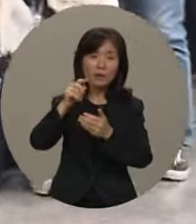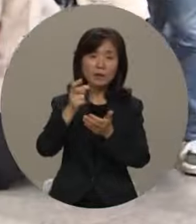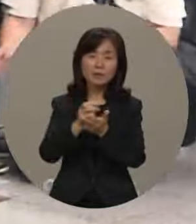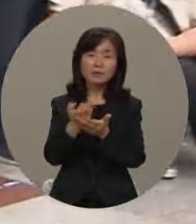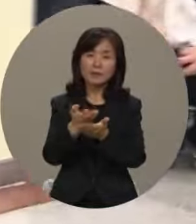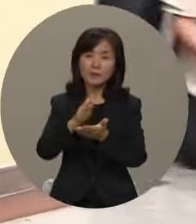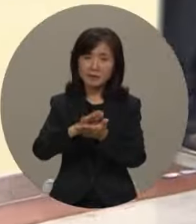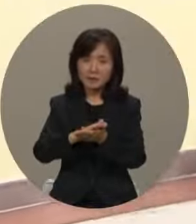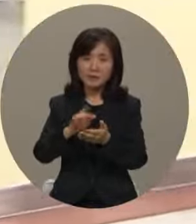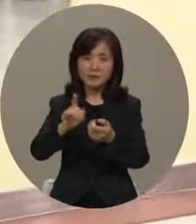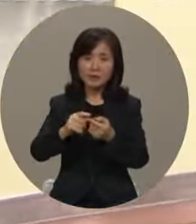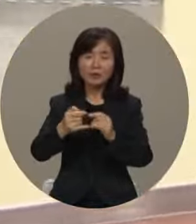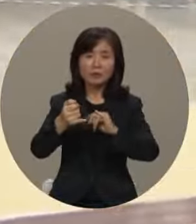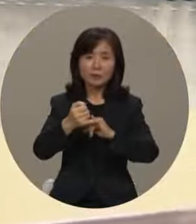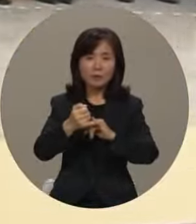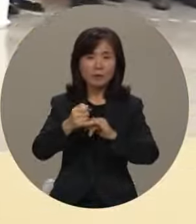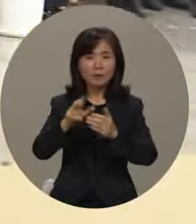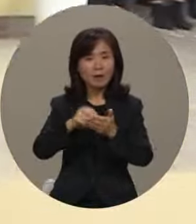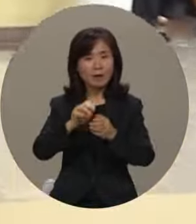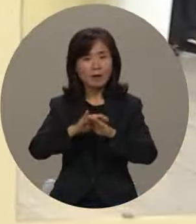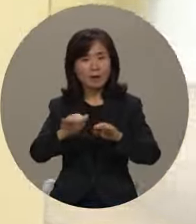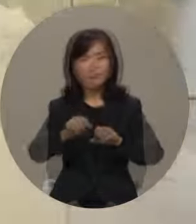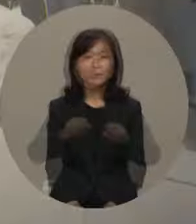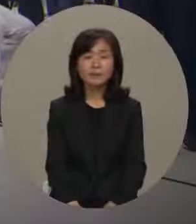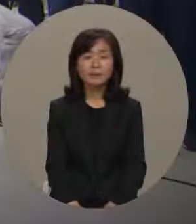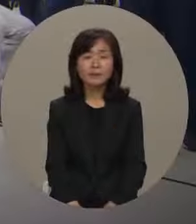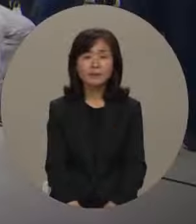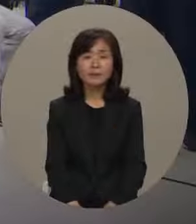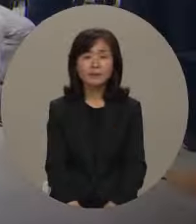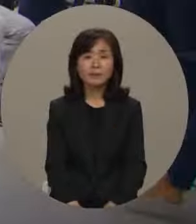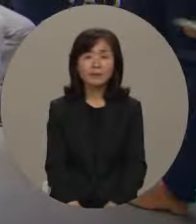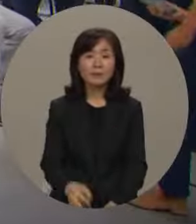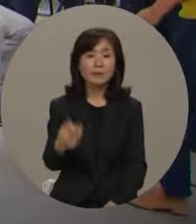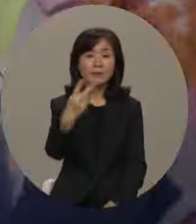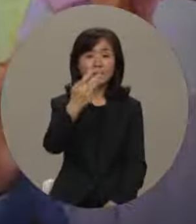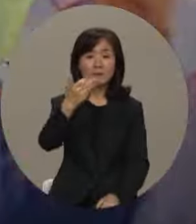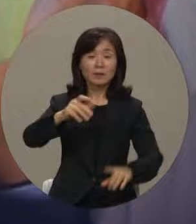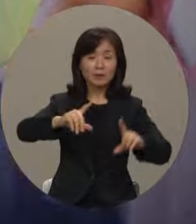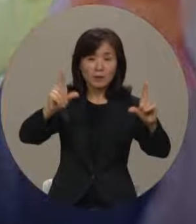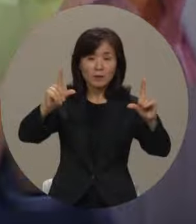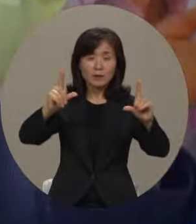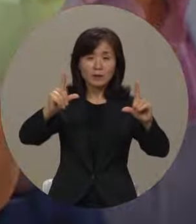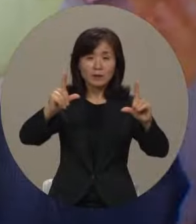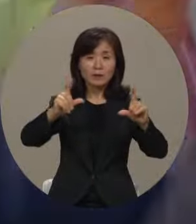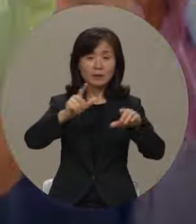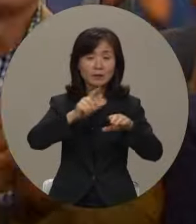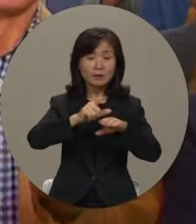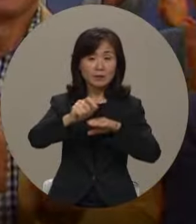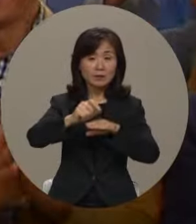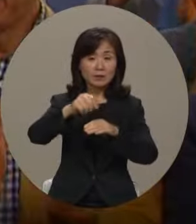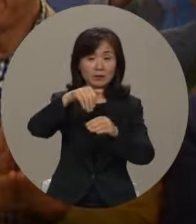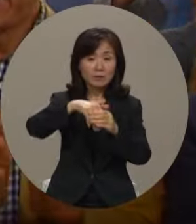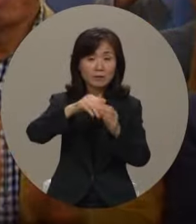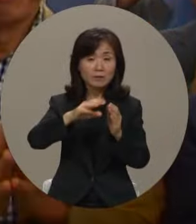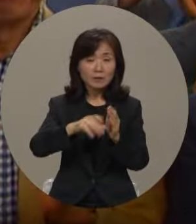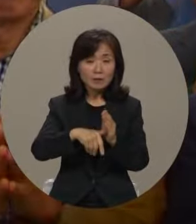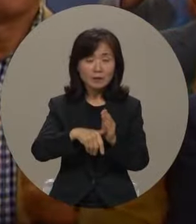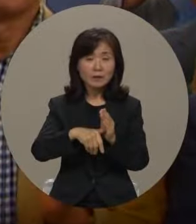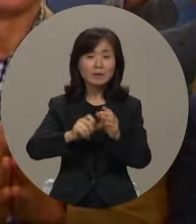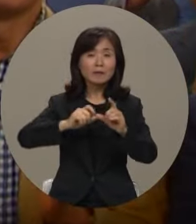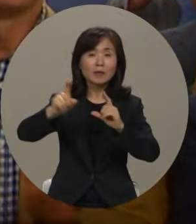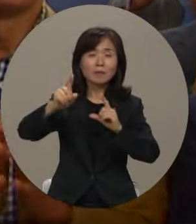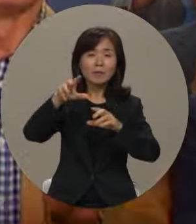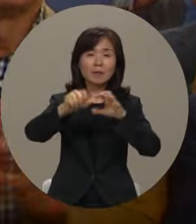주목됩니다. EBS 뉴스 서진석입니다. 지난 2018년 동시지방선거에서 대부분의 지역을